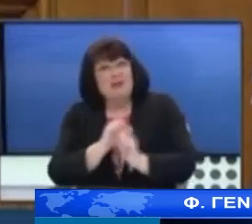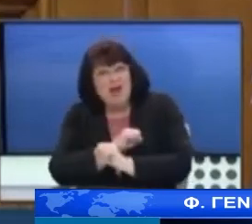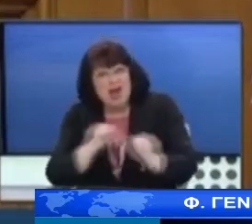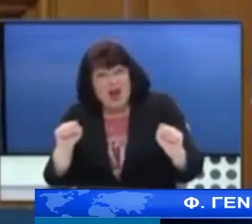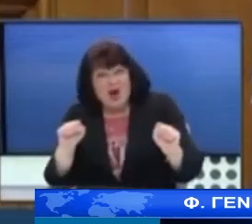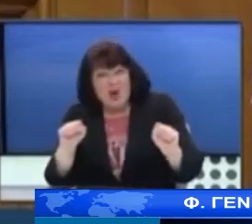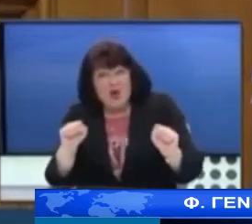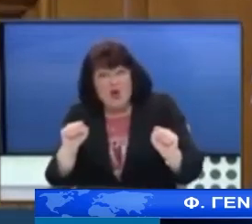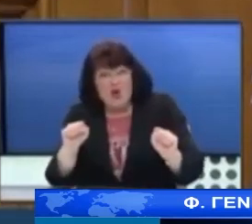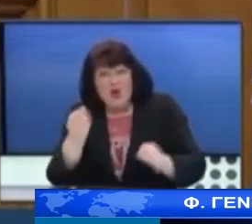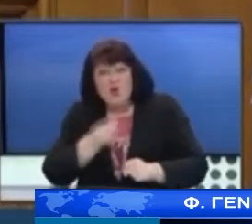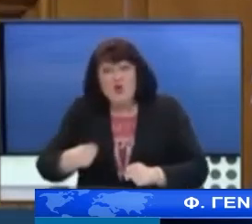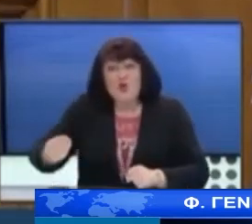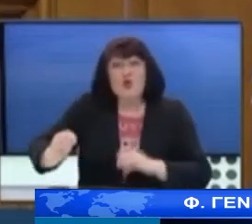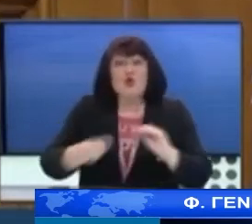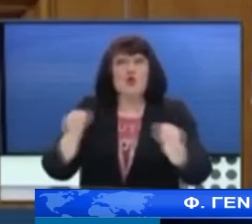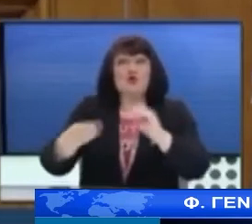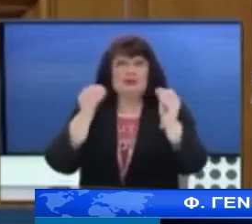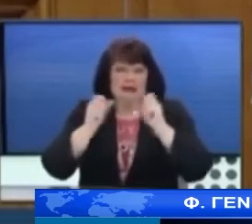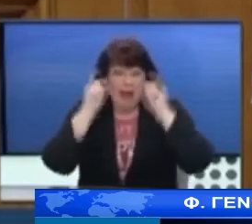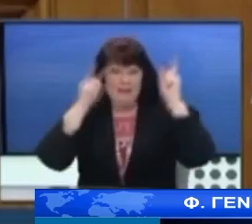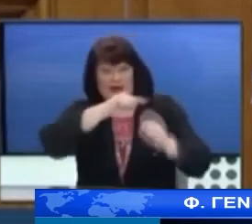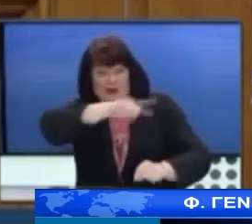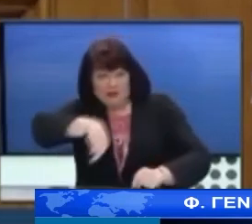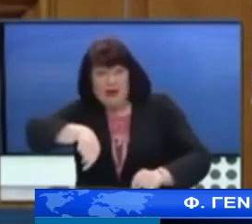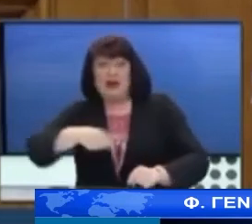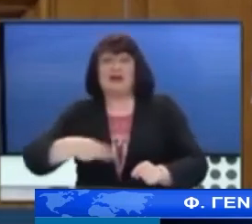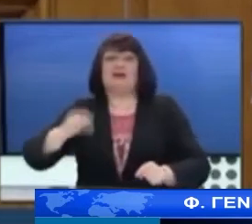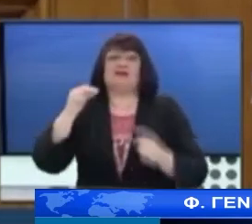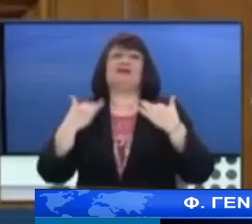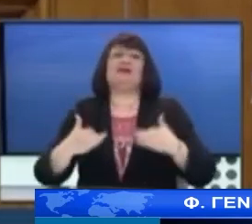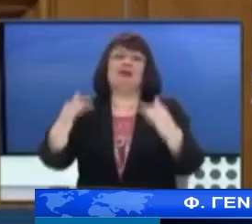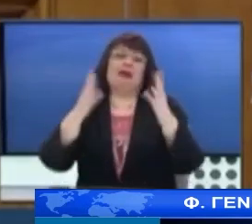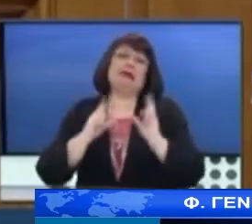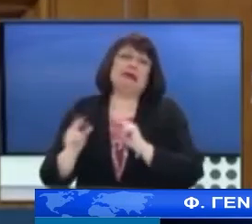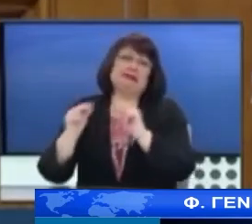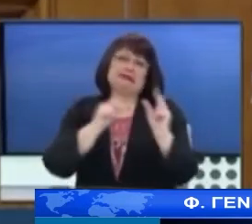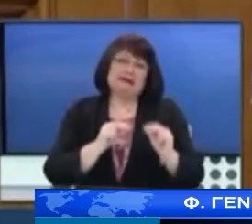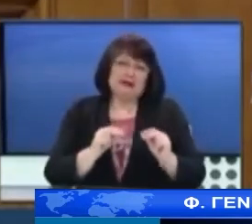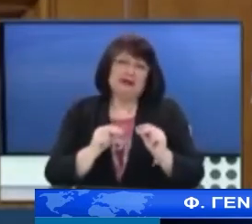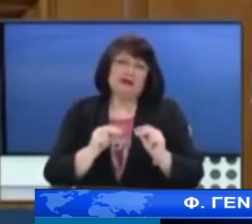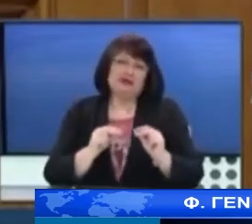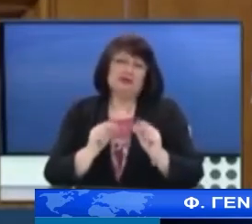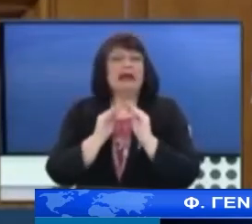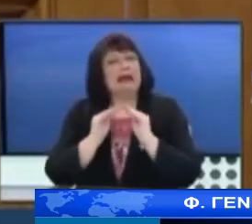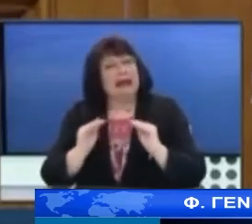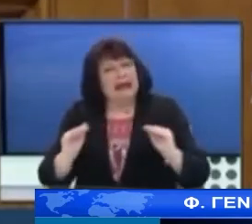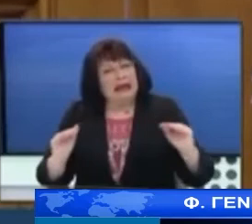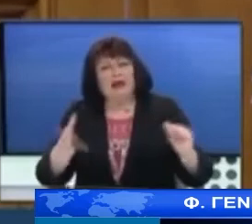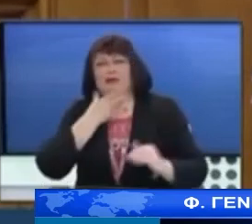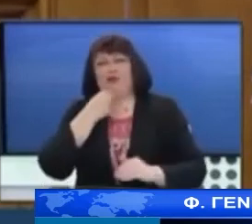και διασωληνωμένων για να δεήσετε επιτέλους να έρθετε εδώ στη Βουλή και να συζητήσουμε σε αυτό τον